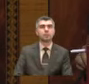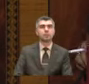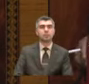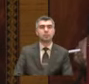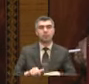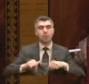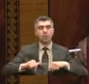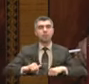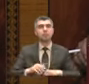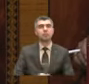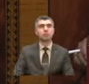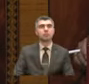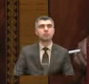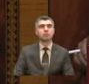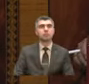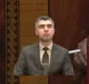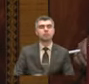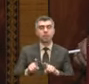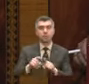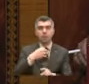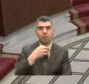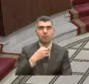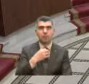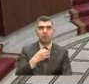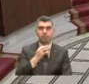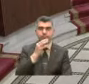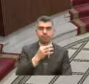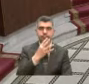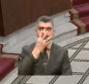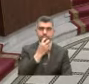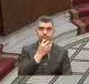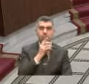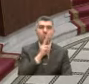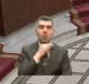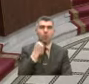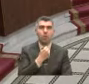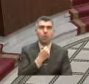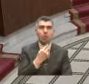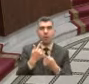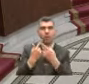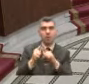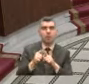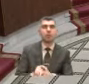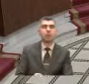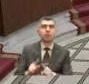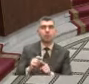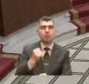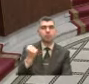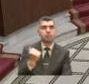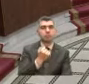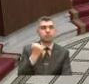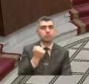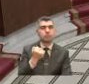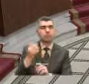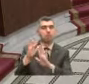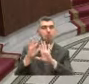الوزير المحترم، نسجل مع كامل الأسف أن الحكومة لا زالت متأخرة في المجال البيئي، والمجهودات المبذولة